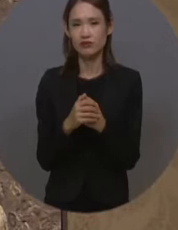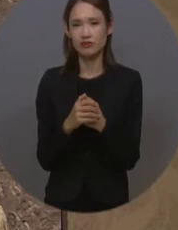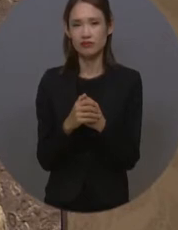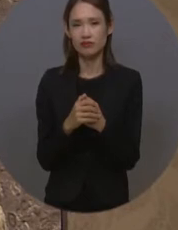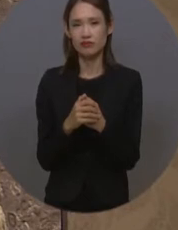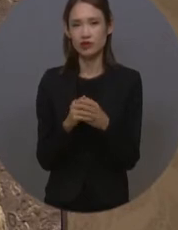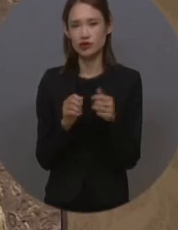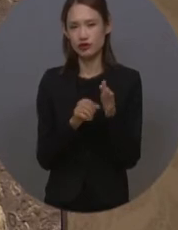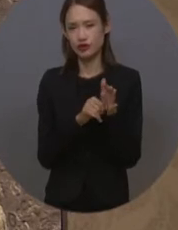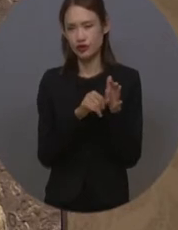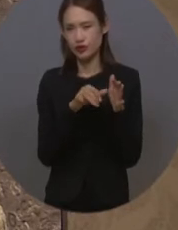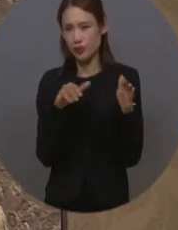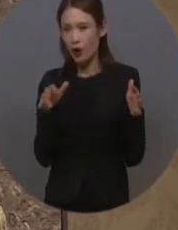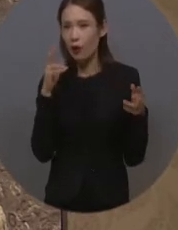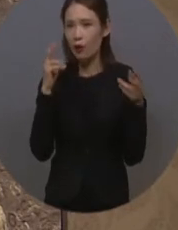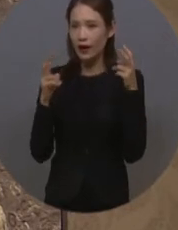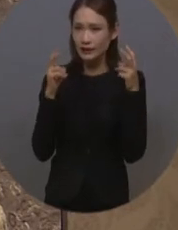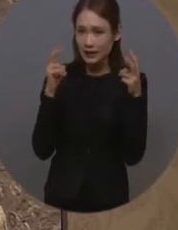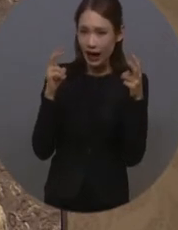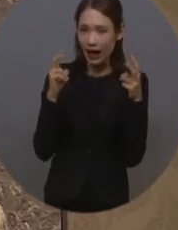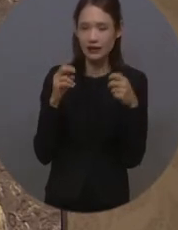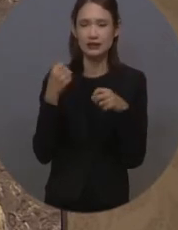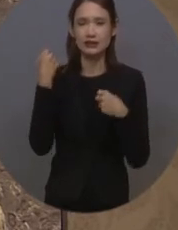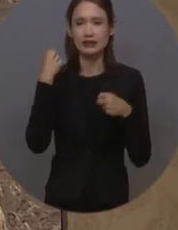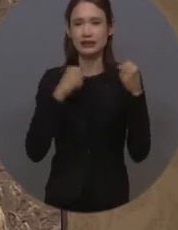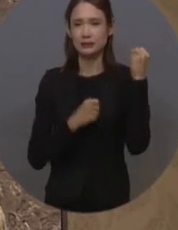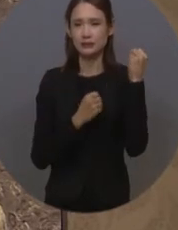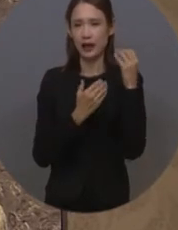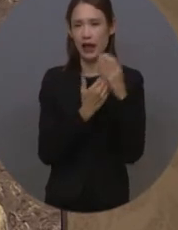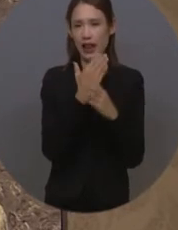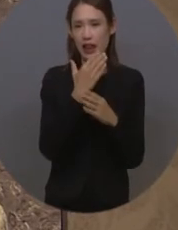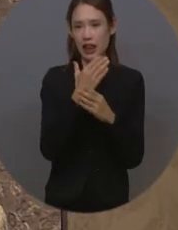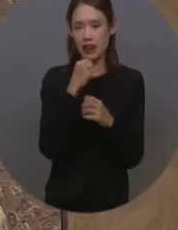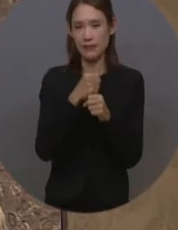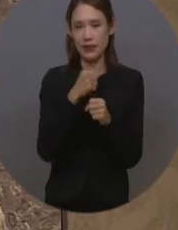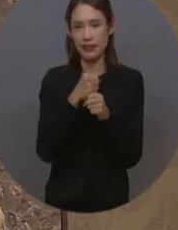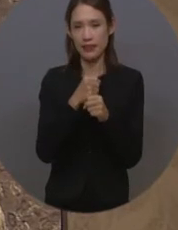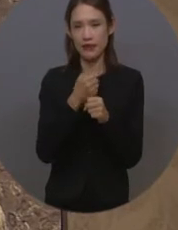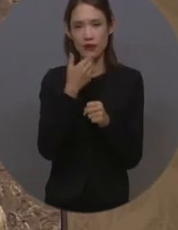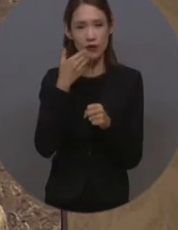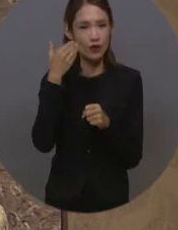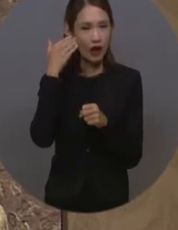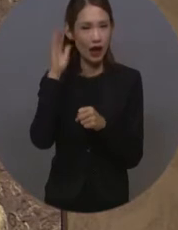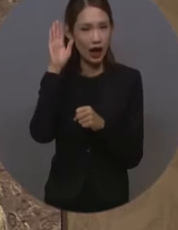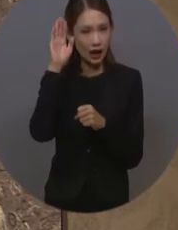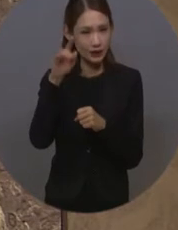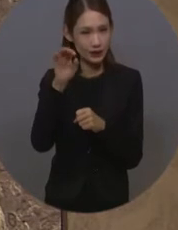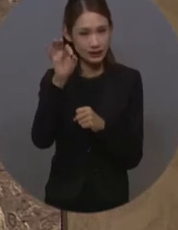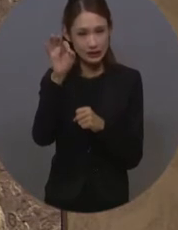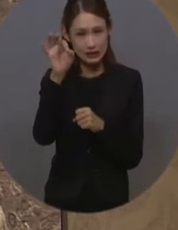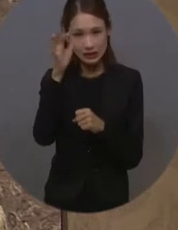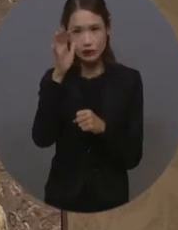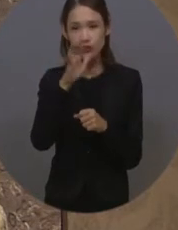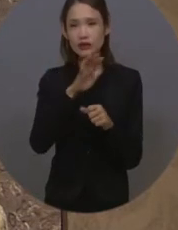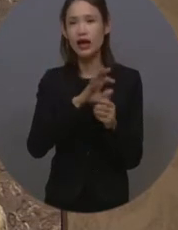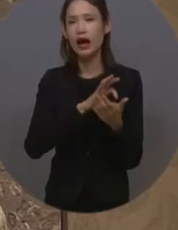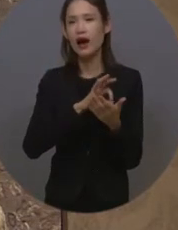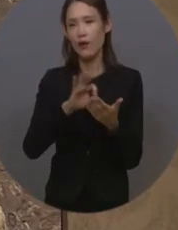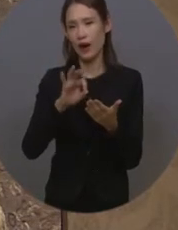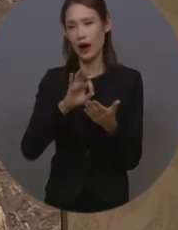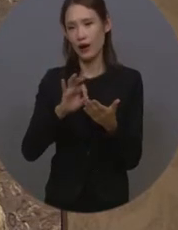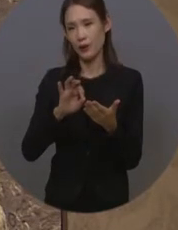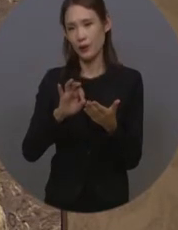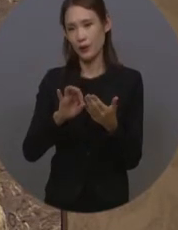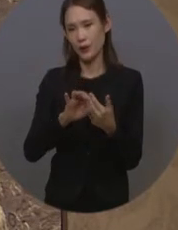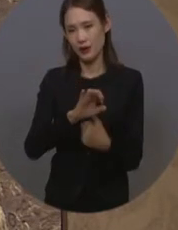그래도 유명 메이커의 신발을 청각장애인들이 했다면 앞으로 그 기술이 잘 쓰여지면